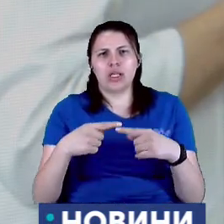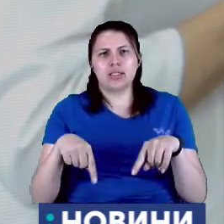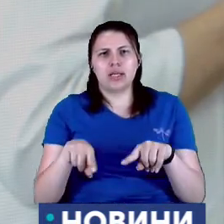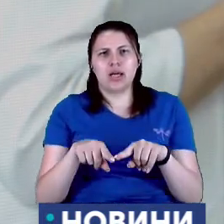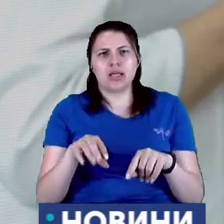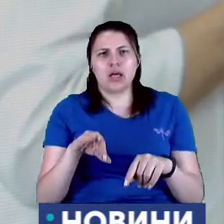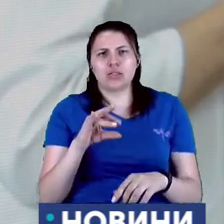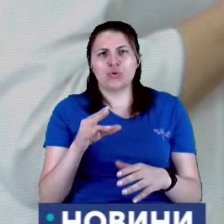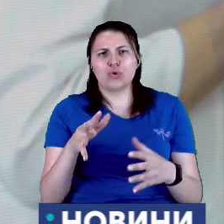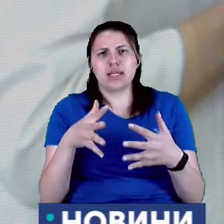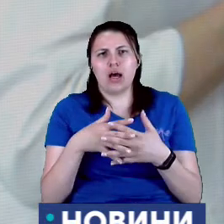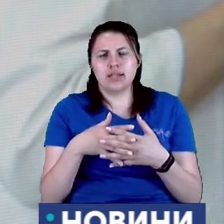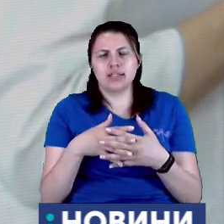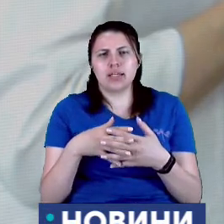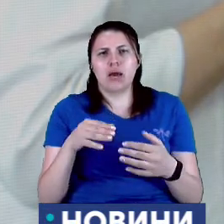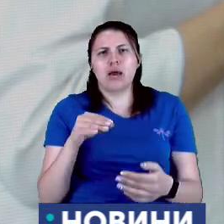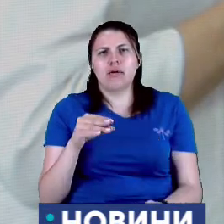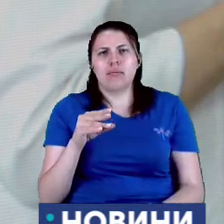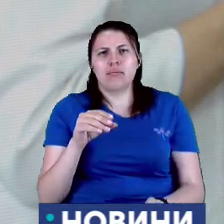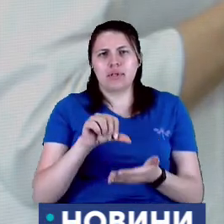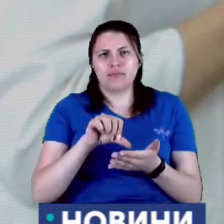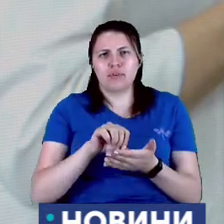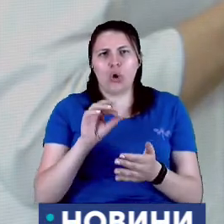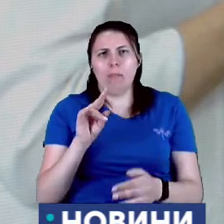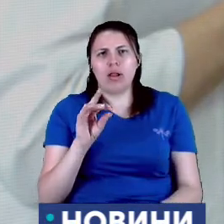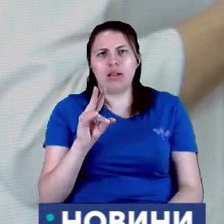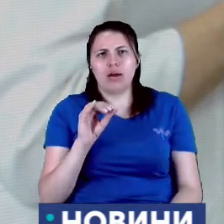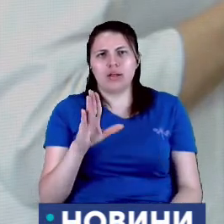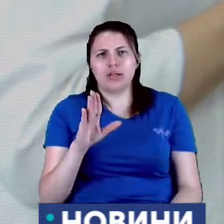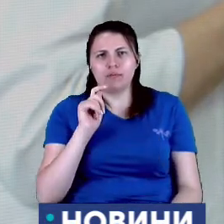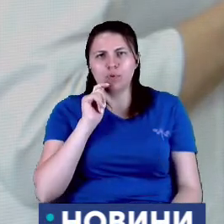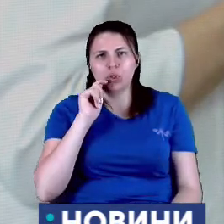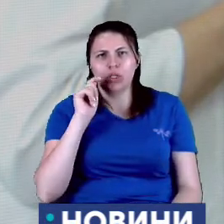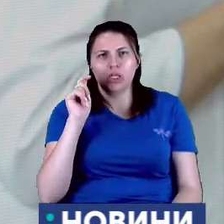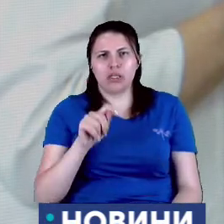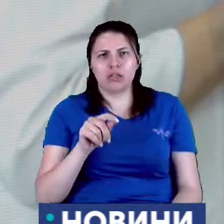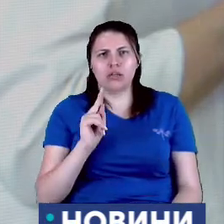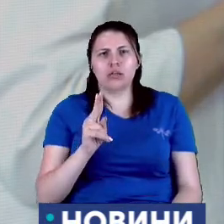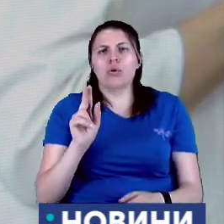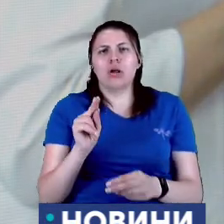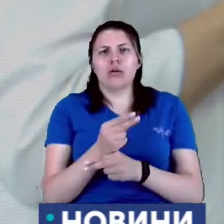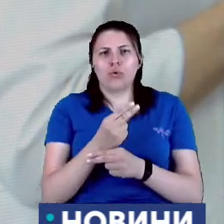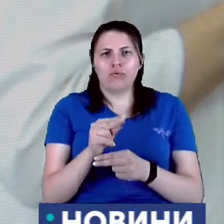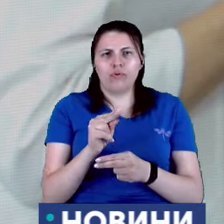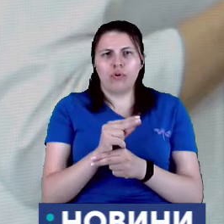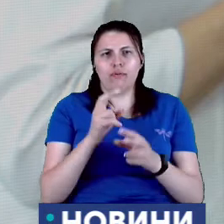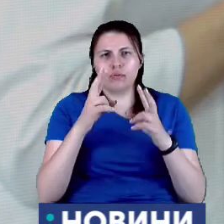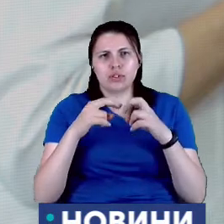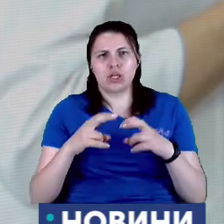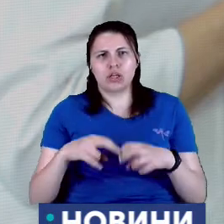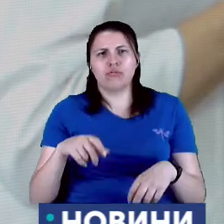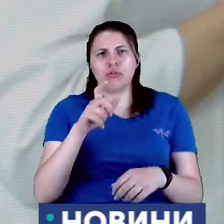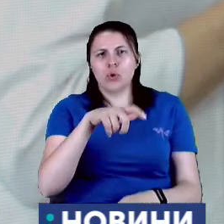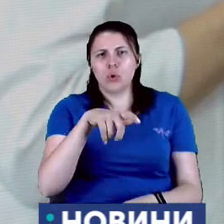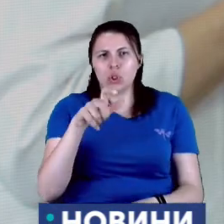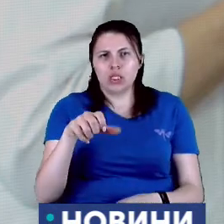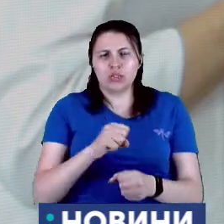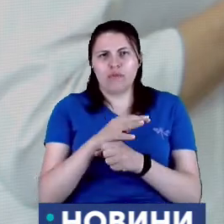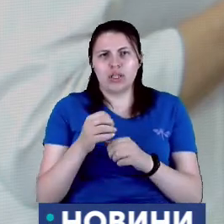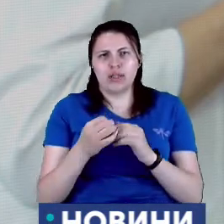Відзначили тих медпрацівників, які задіяні у лікуванні та обстеженні пацієнтів із COVID-19. Подробиці Вікторія